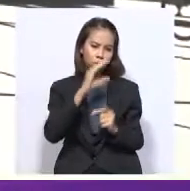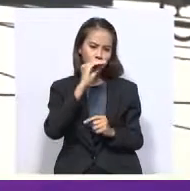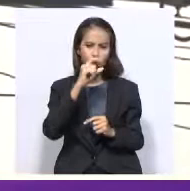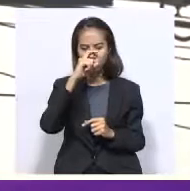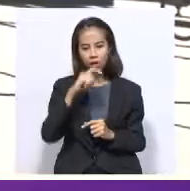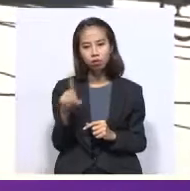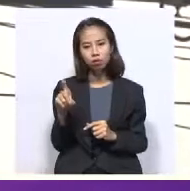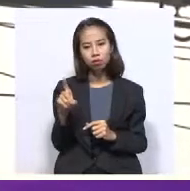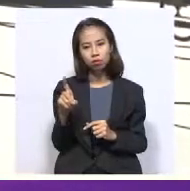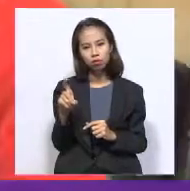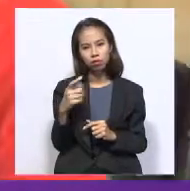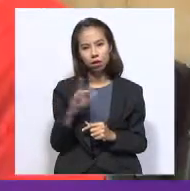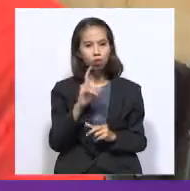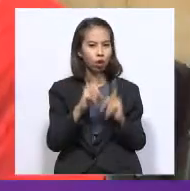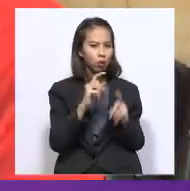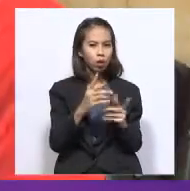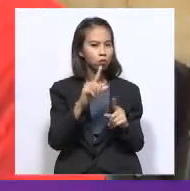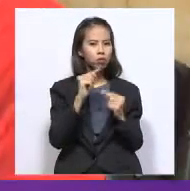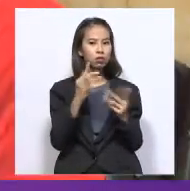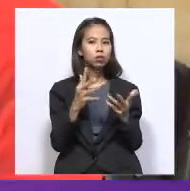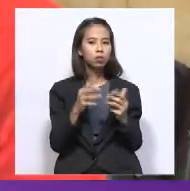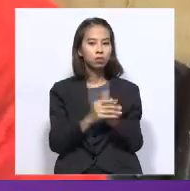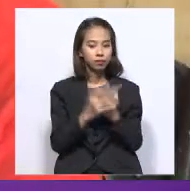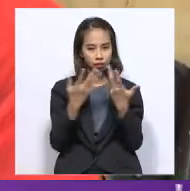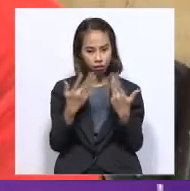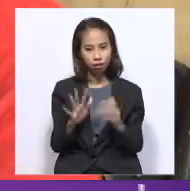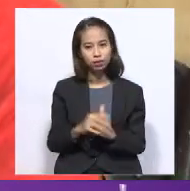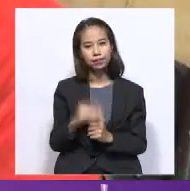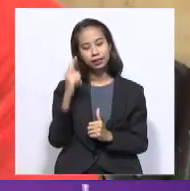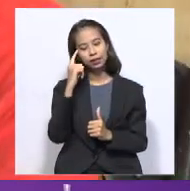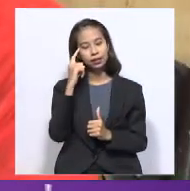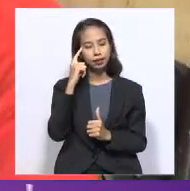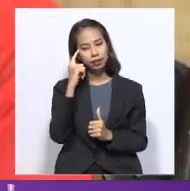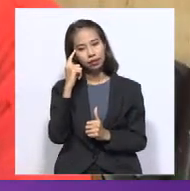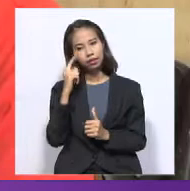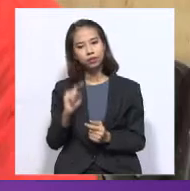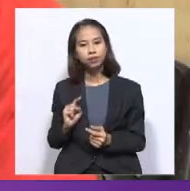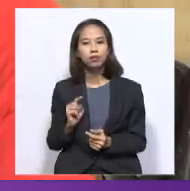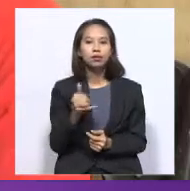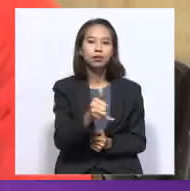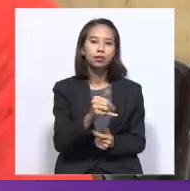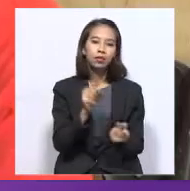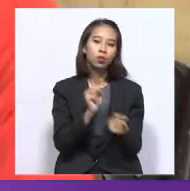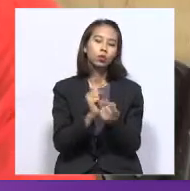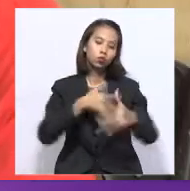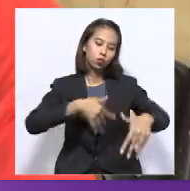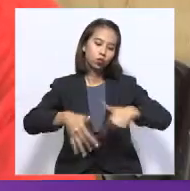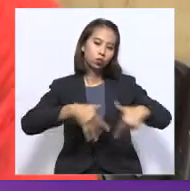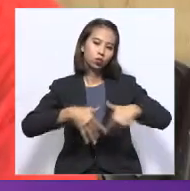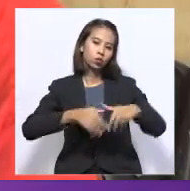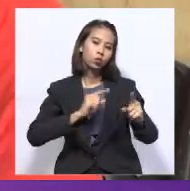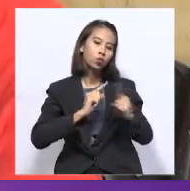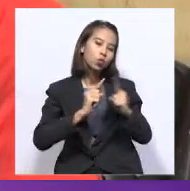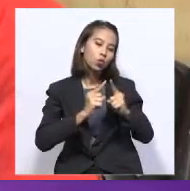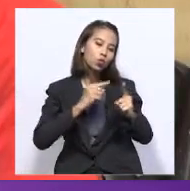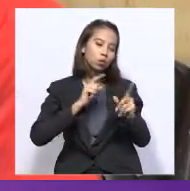ได้นะคะแล้วก็ไม่ให้ข้อมูลใดๆค่ะหลังจากนั้นค่ะทีมข่าวไม่ลดละความพยายามเข้าไปพูดคุยกับชาวบ้านในละแวกเขตป้อมป